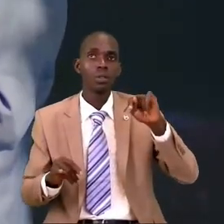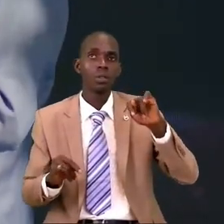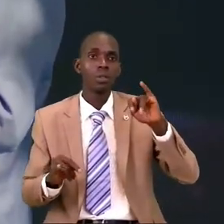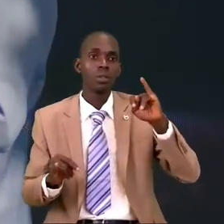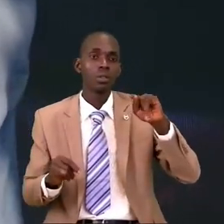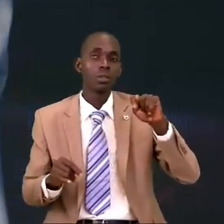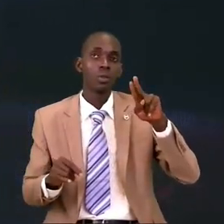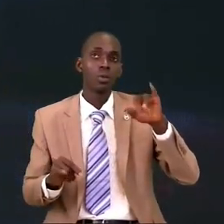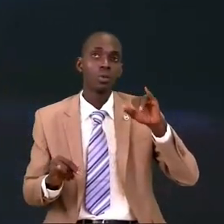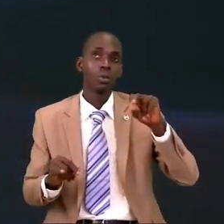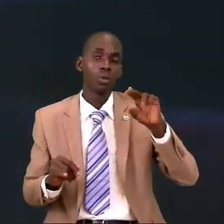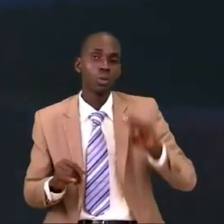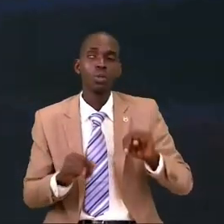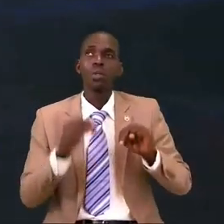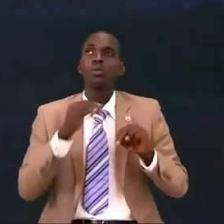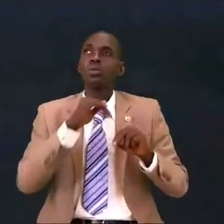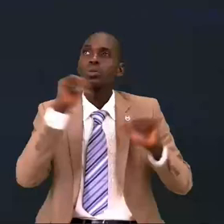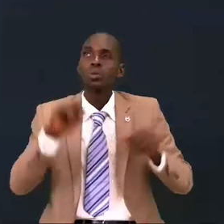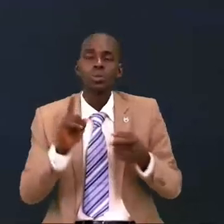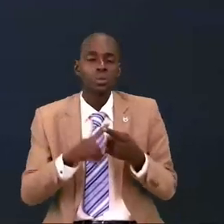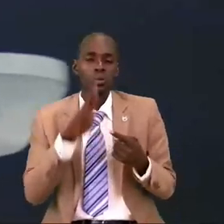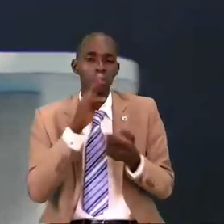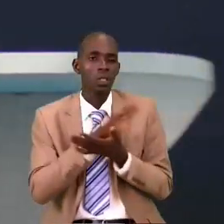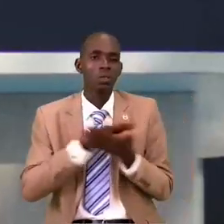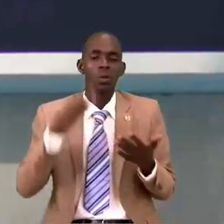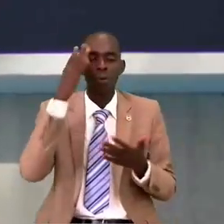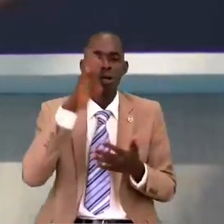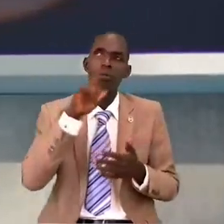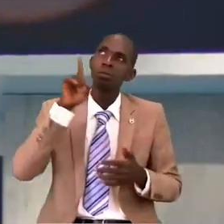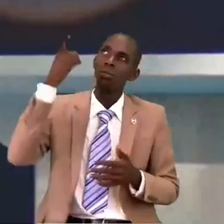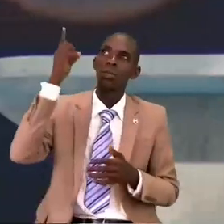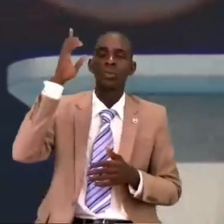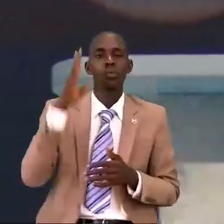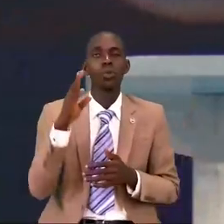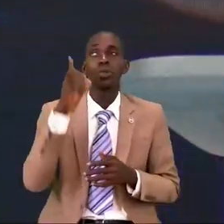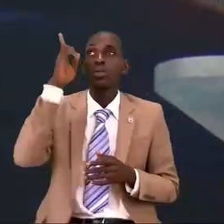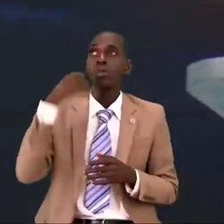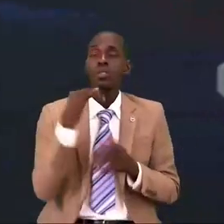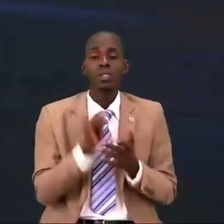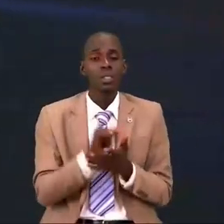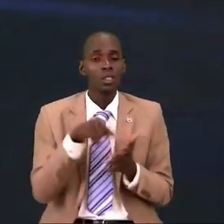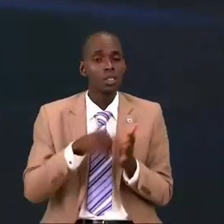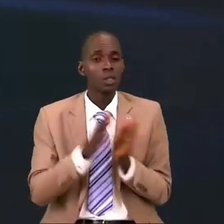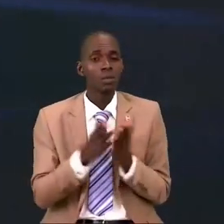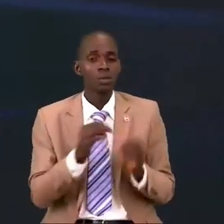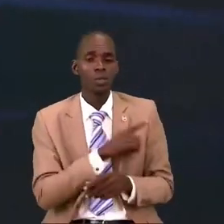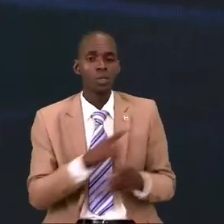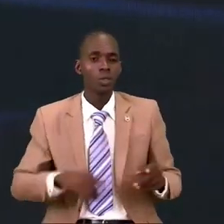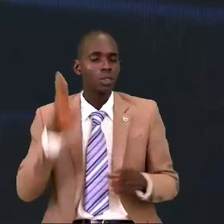ne s'éloigne point de ta bouche. Aidez sa parole.